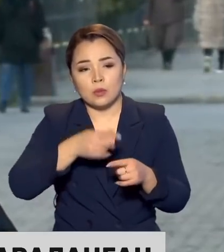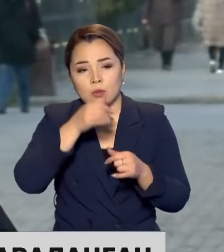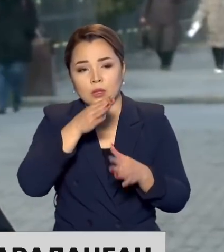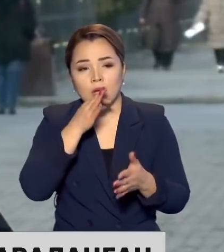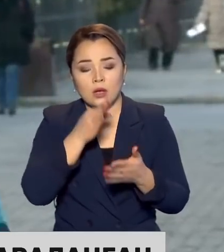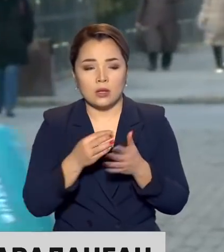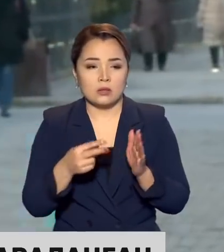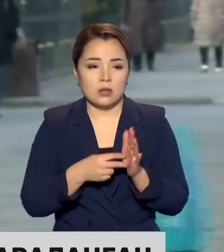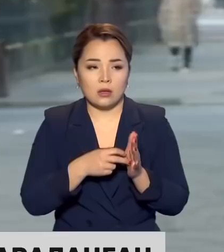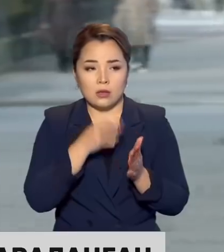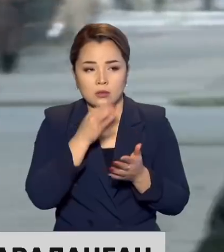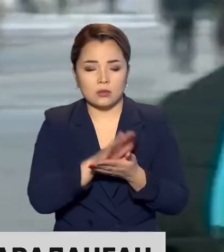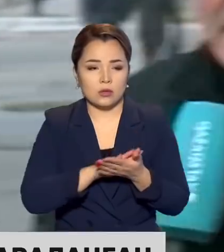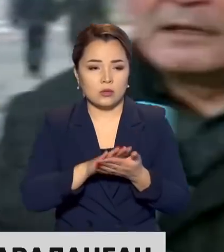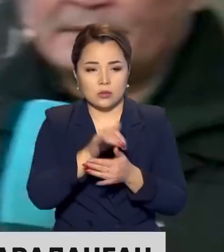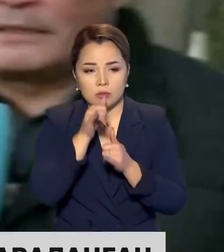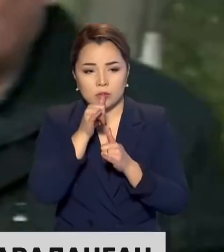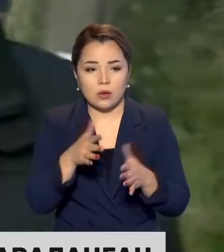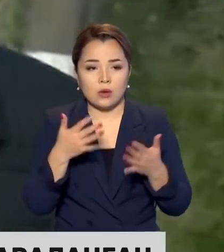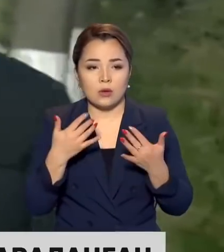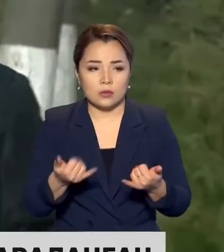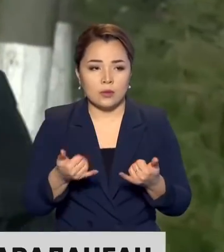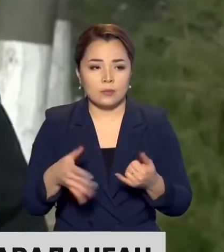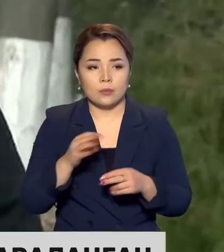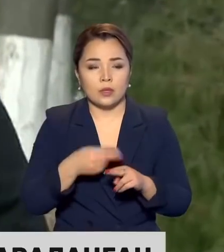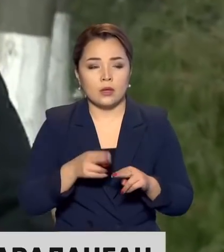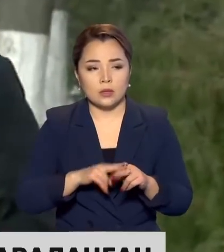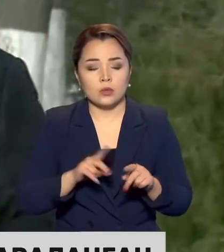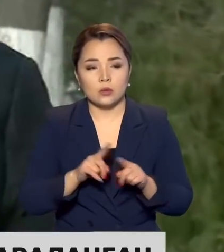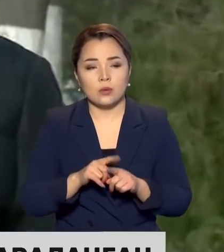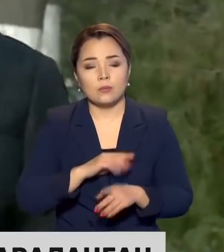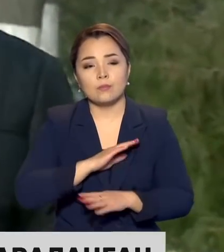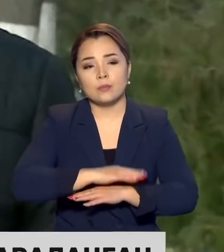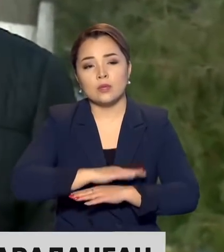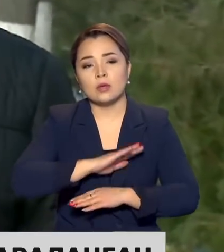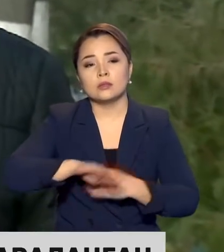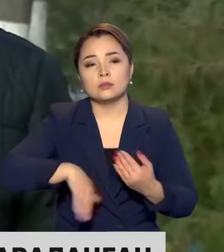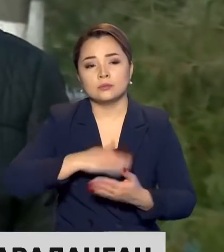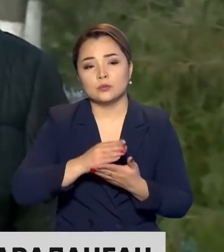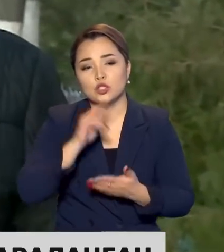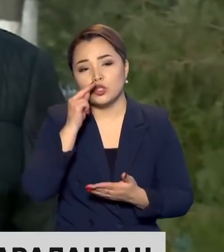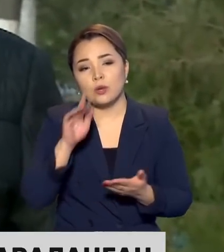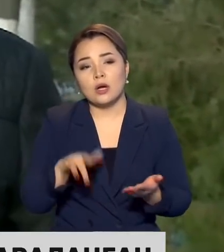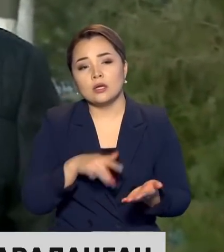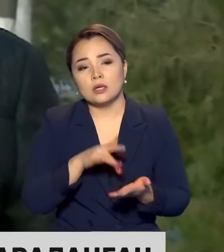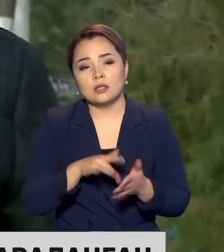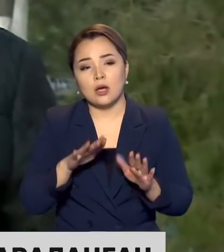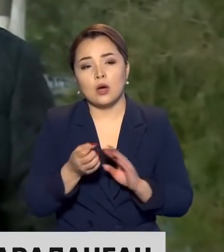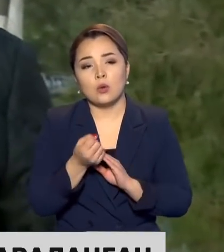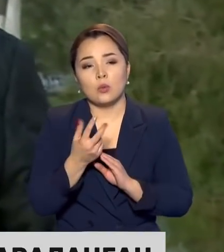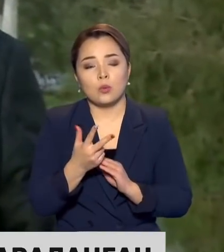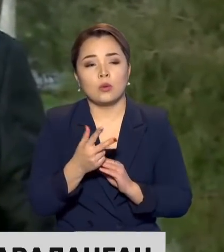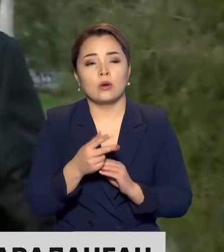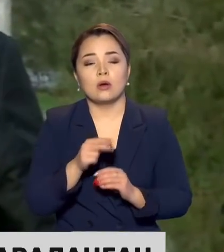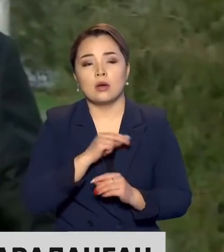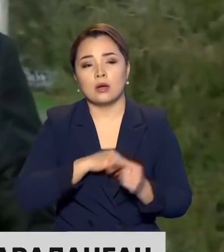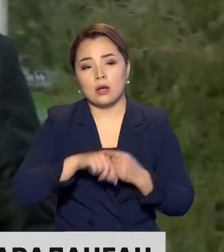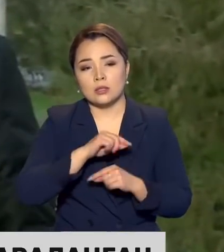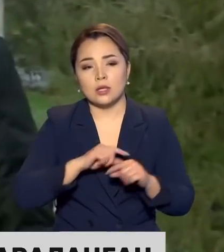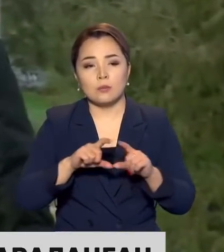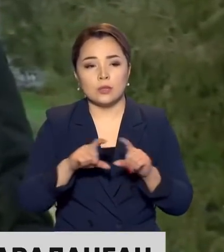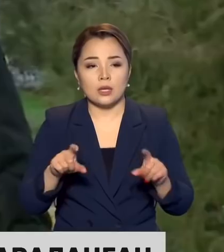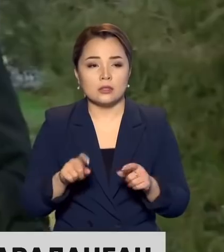уақытта. Рахмет, ғалым Тастанұлы. Жалпы жаппай тәртіпсіздіктер кезінде Шымкентте 13 кәсіпкерлік нысаны зиян